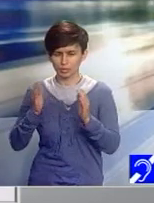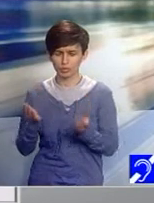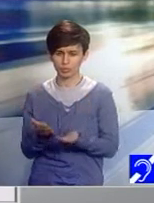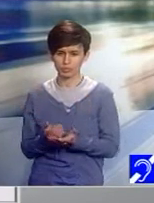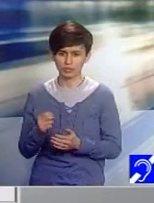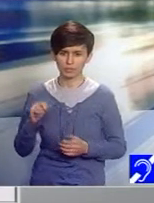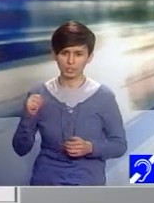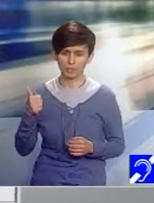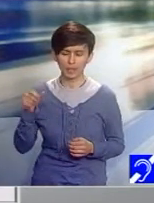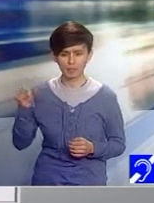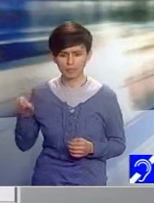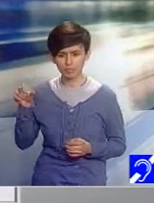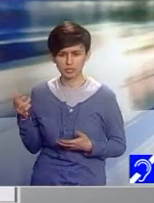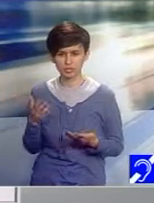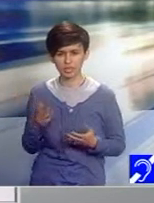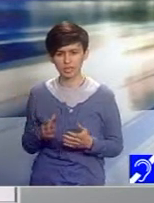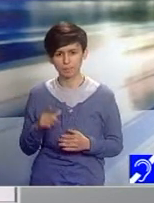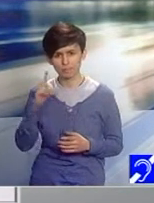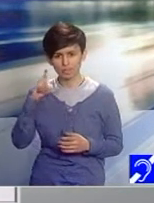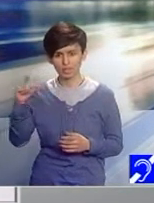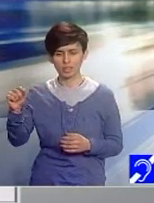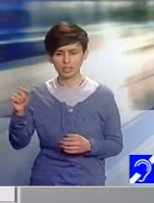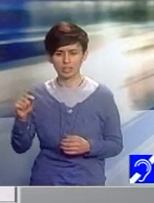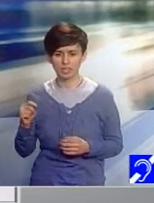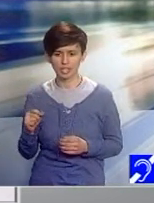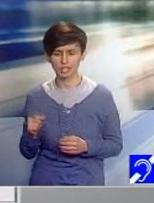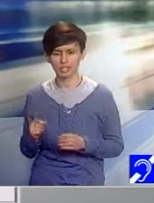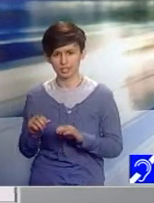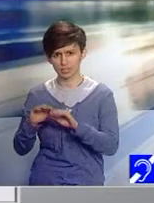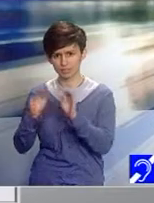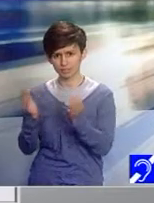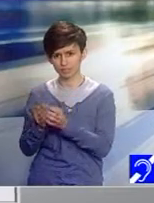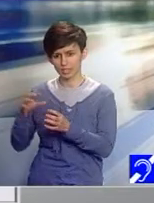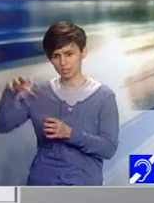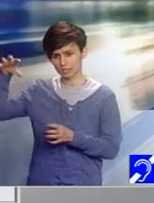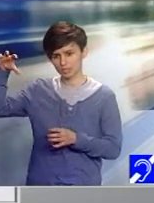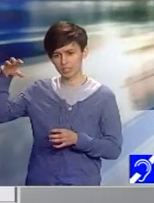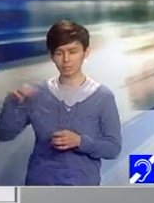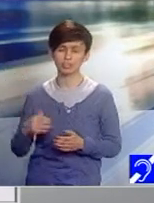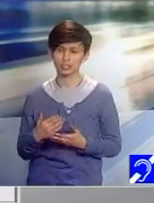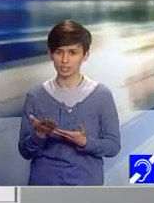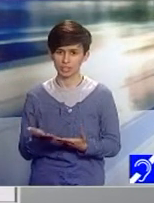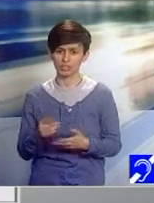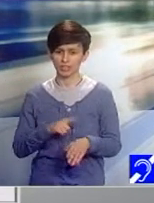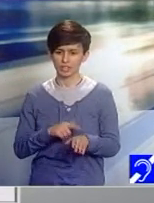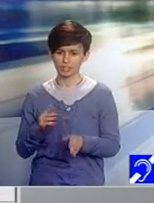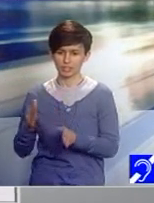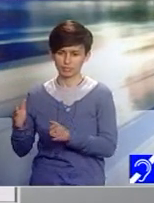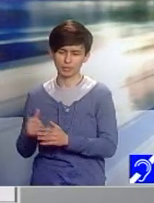cosmonaut femeie, Valentina Tereșcova, care a împlinit 80 de ani, deci ei s-a dedicat un moment. Am